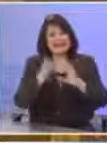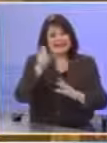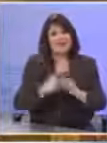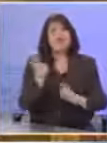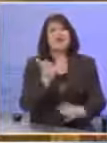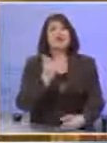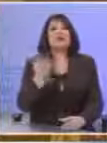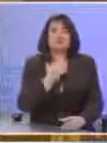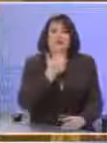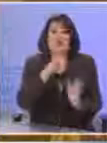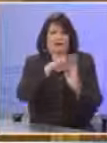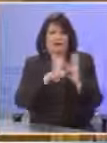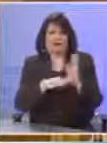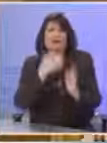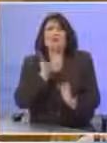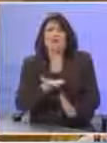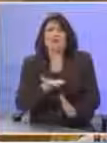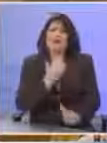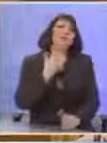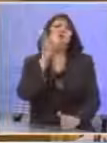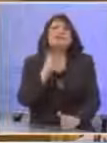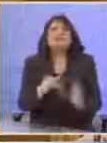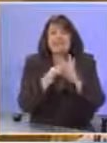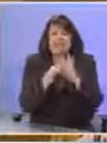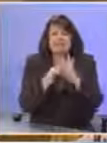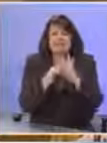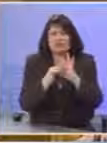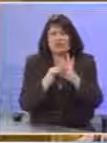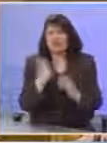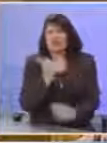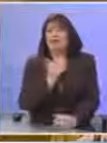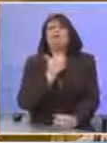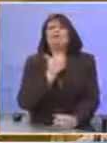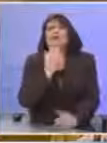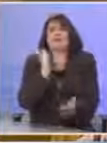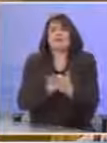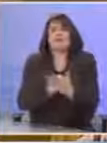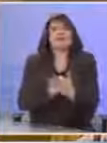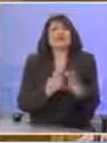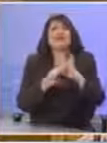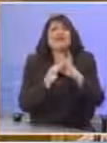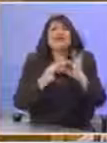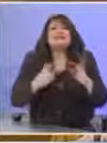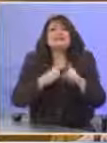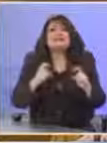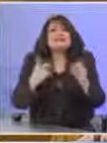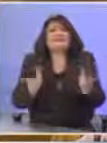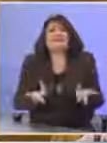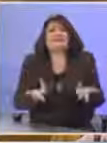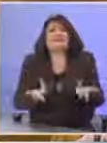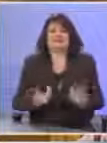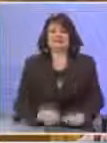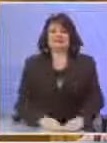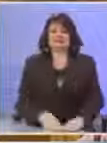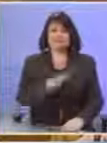μπορεί να πληρεί, οπότε κανείς δεν μπορεί να χαρακτηριστεί ως συνεργάσιμος δανειολήπτης. Επομένως, στους πολίτες